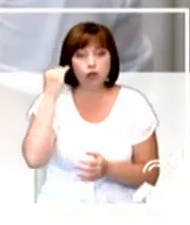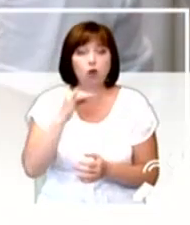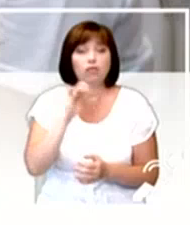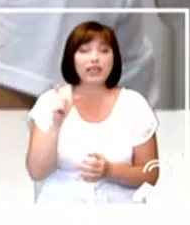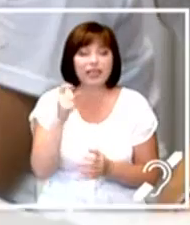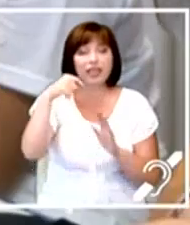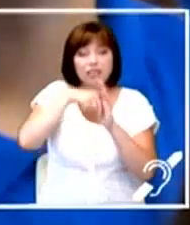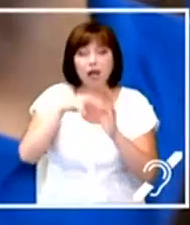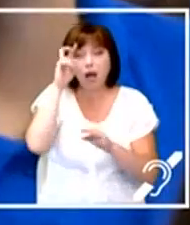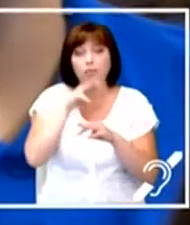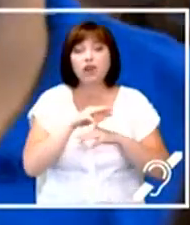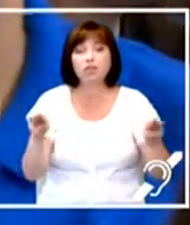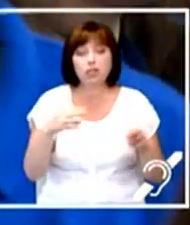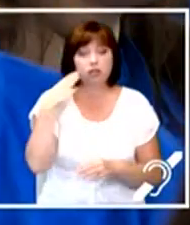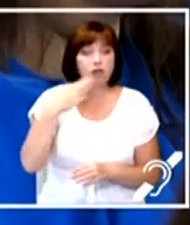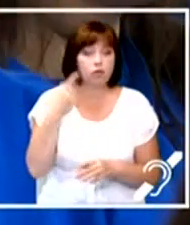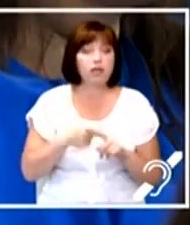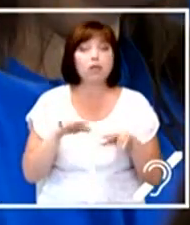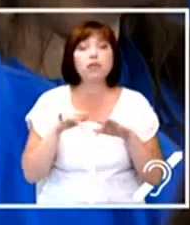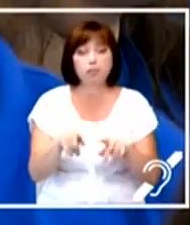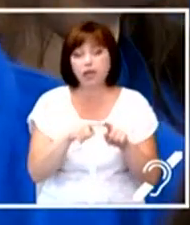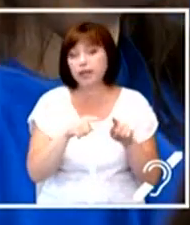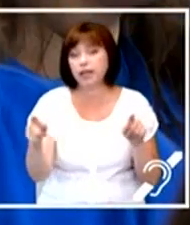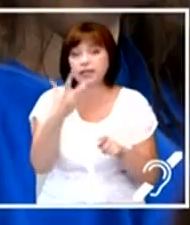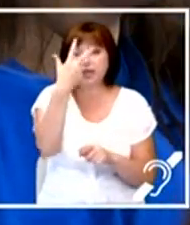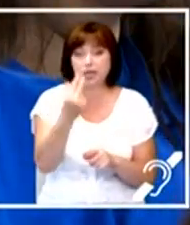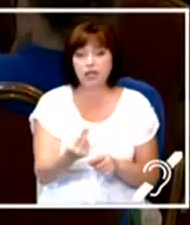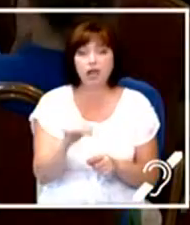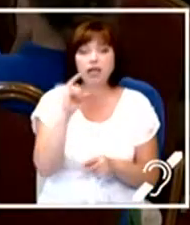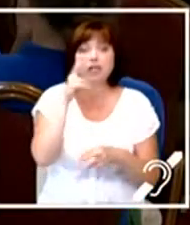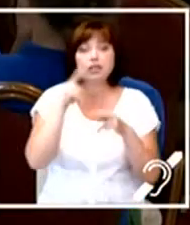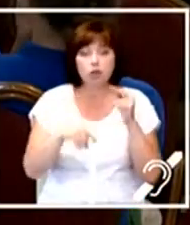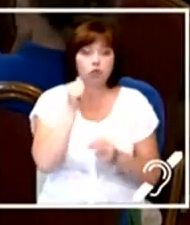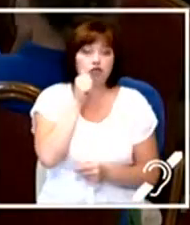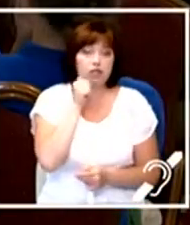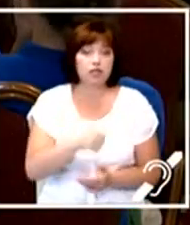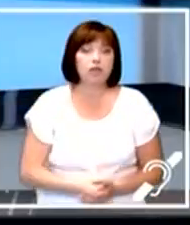Moldova din cadrul Guvernului României. Evenimentul durează 3 zile și se va încheia mâine.